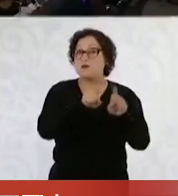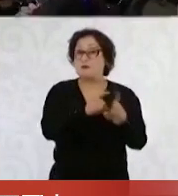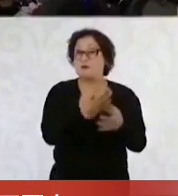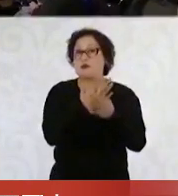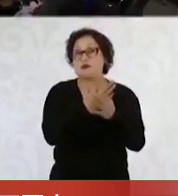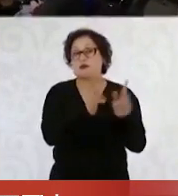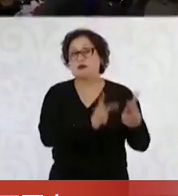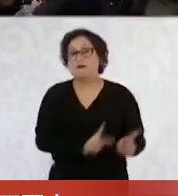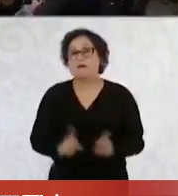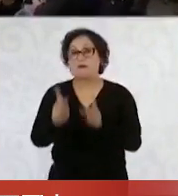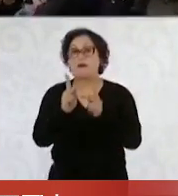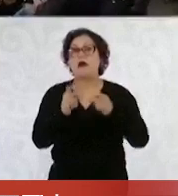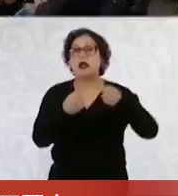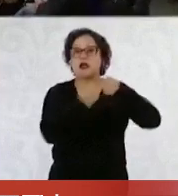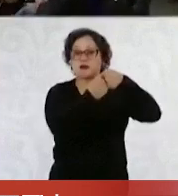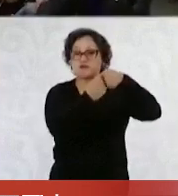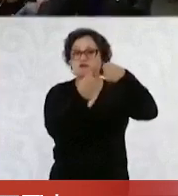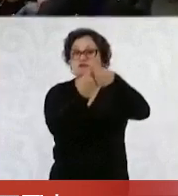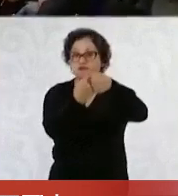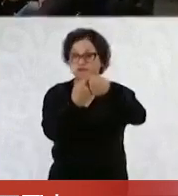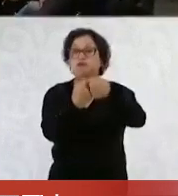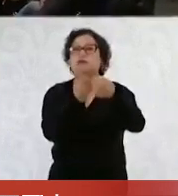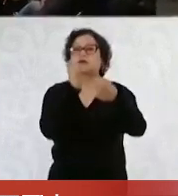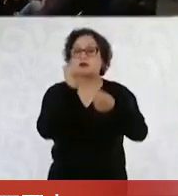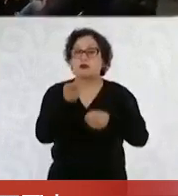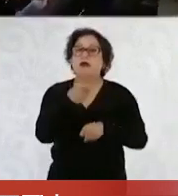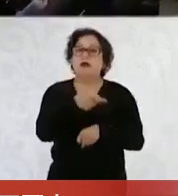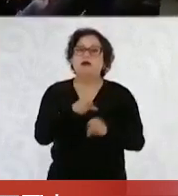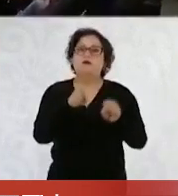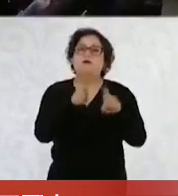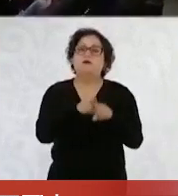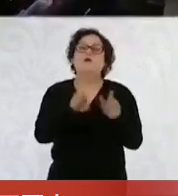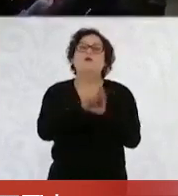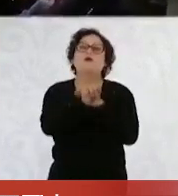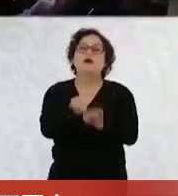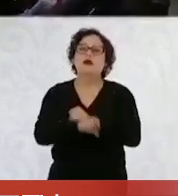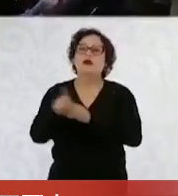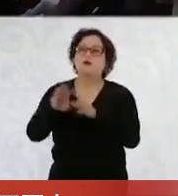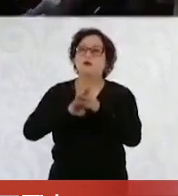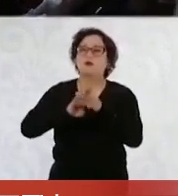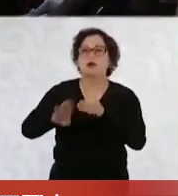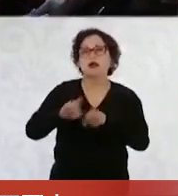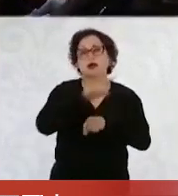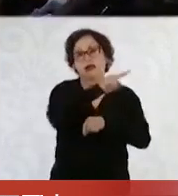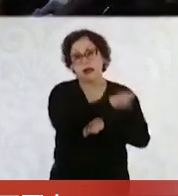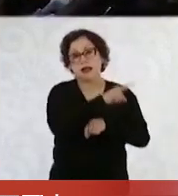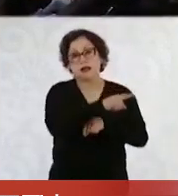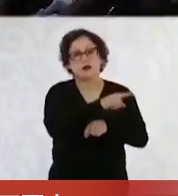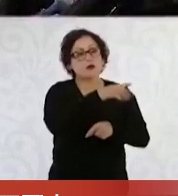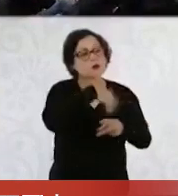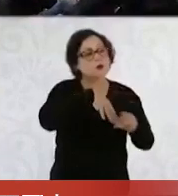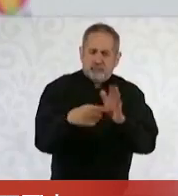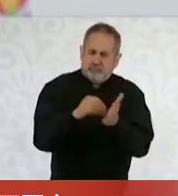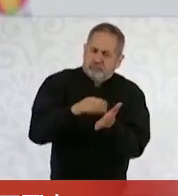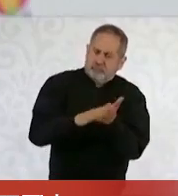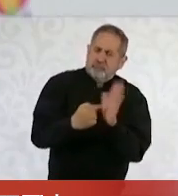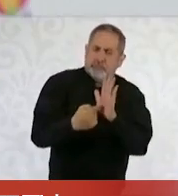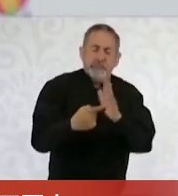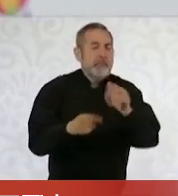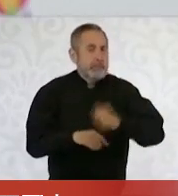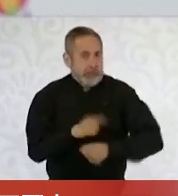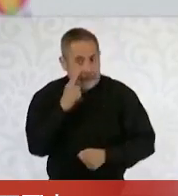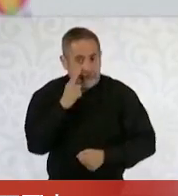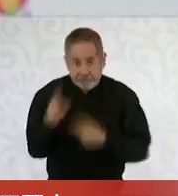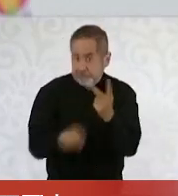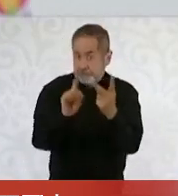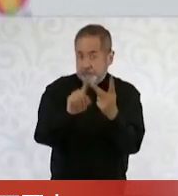墨西哥总统克劳迪亚·谢因鲍姆周四表示，如果当选总统唐纳德·特朗普大规模驱逐非